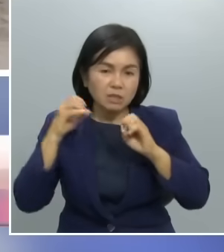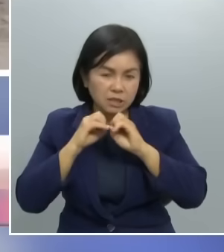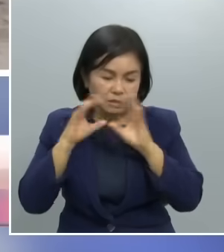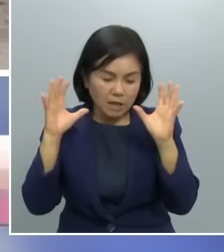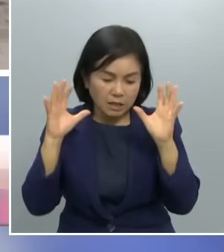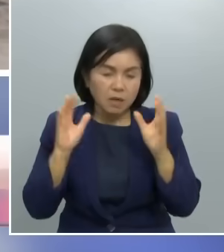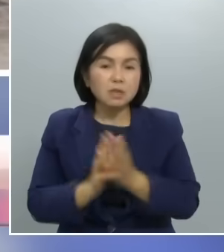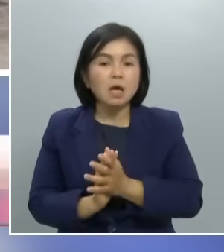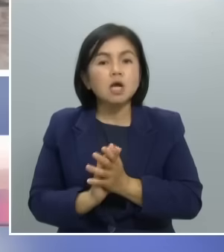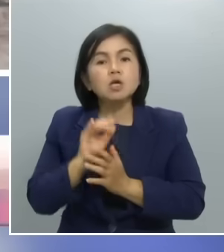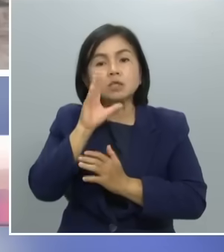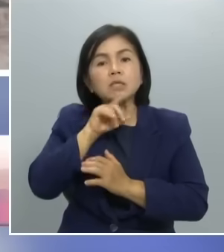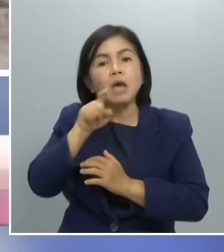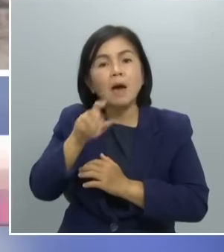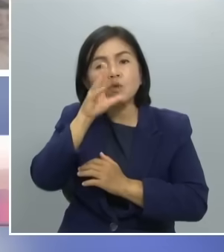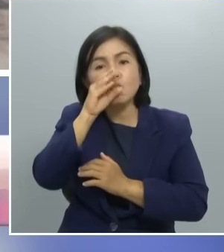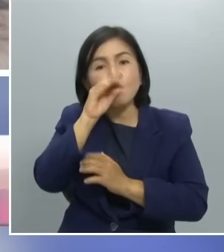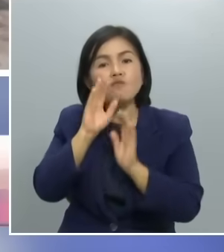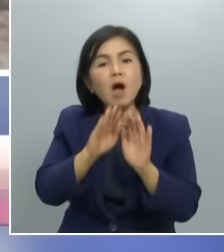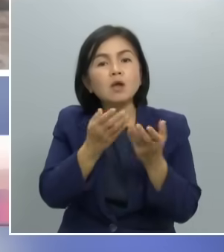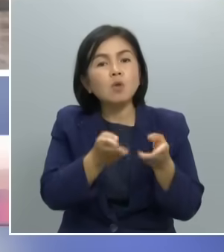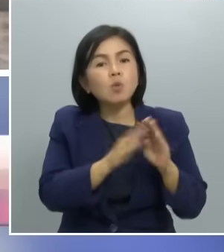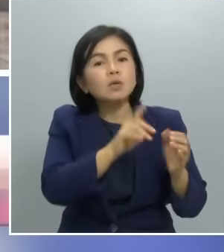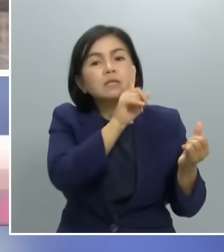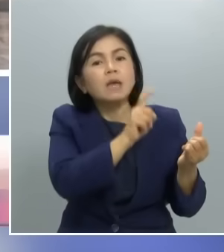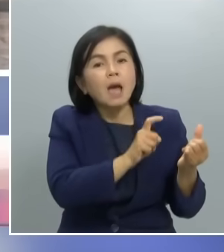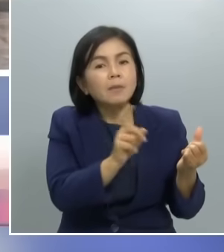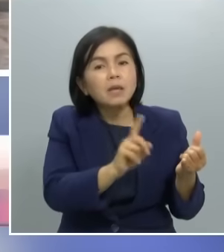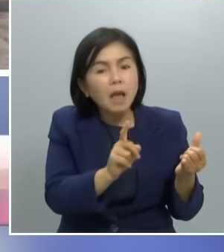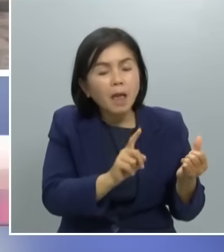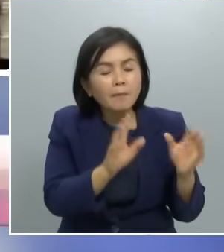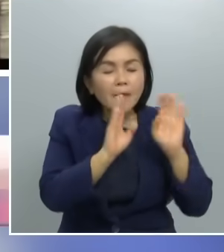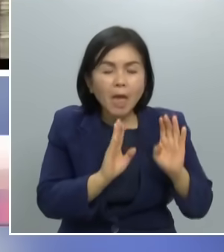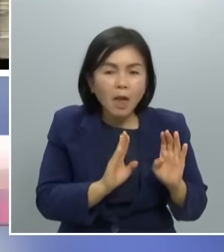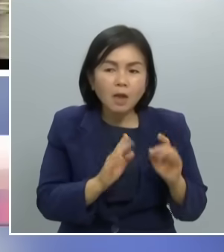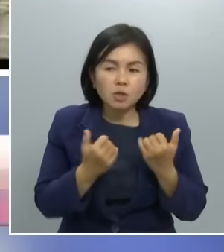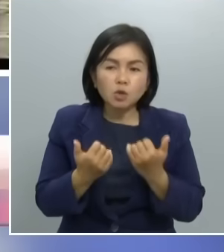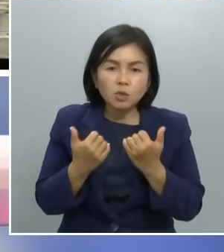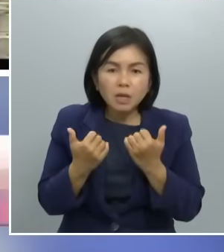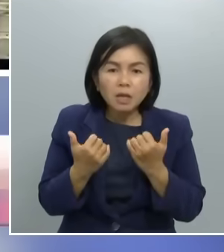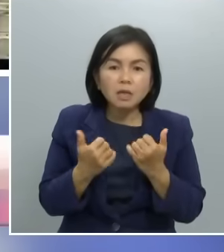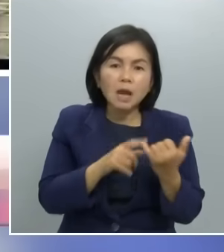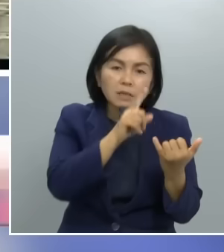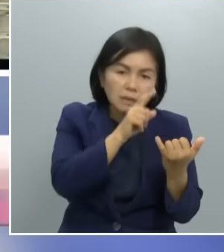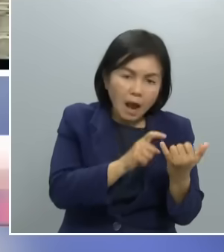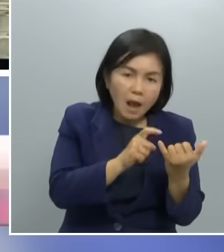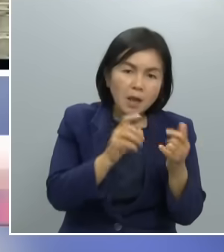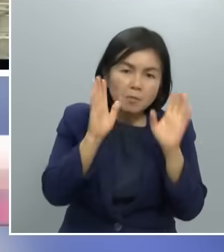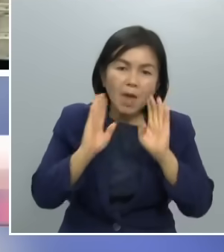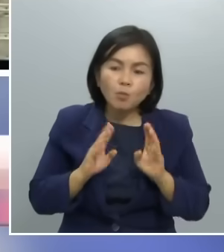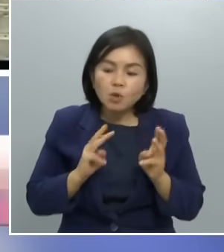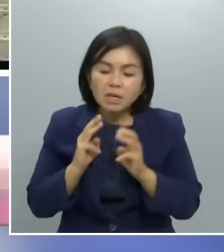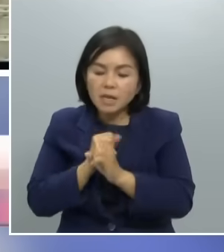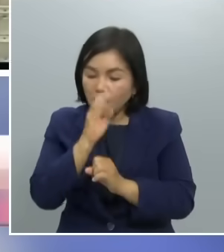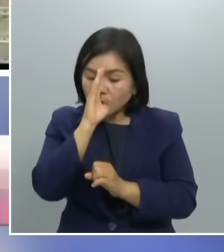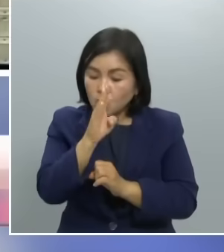ไปถึงครอบครัวของผู้เสียชีวิตไหมครับว่าโอเคคดีเนี้ยเรื่องที่เกิดขึ้นท่านจะดำเนินการอย่างตรงไปตรงมาชัดเจน